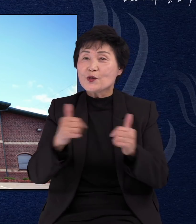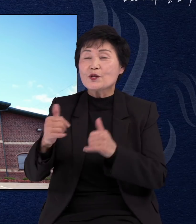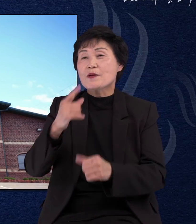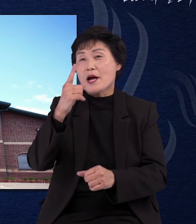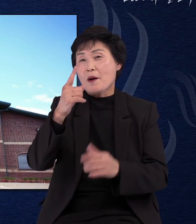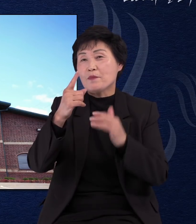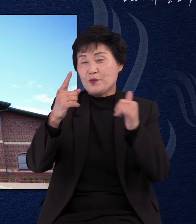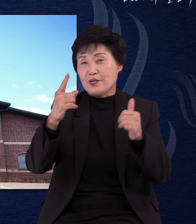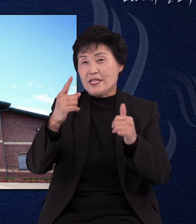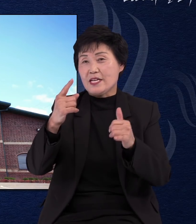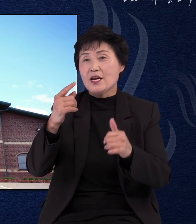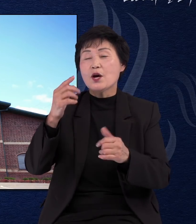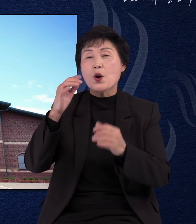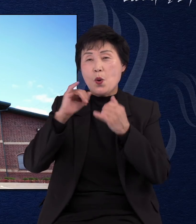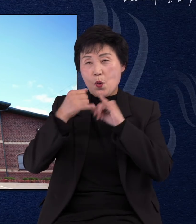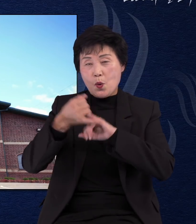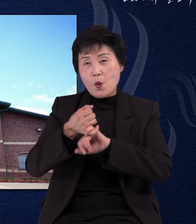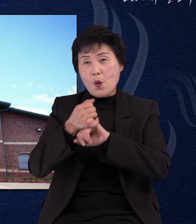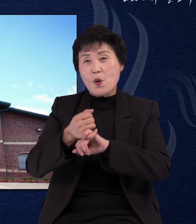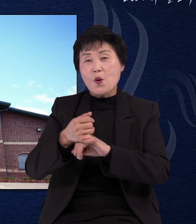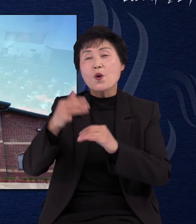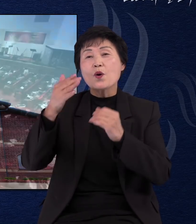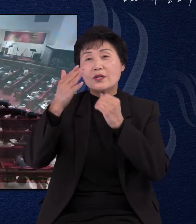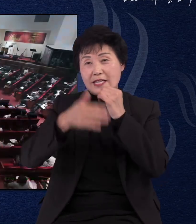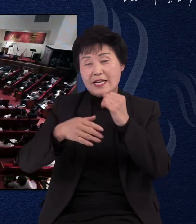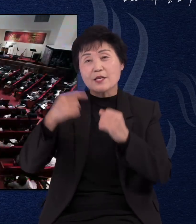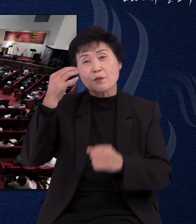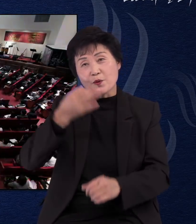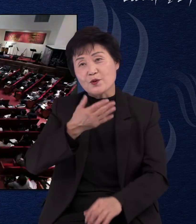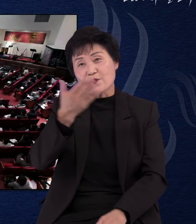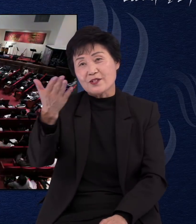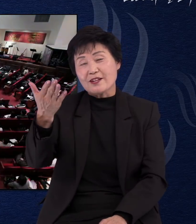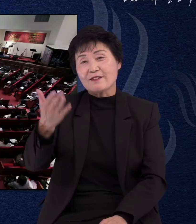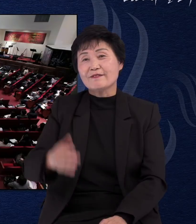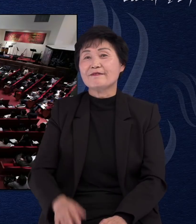하셔가지고 순종을 하는 겁니다. 본당 안에는 이래요.